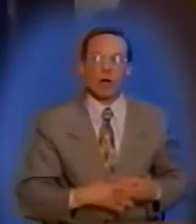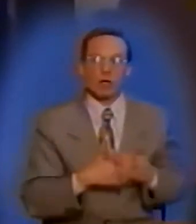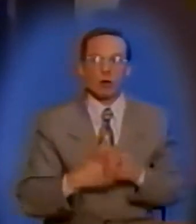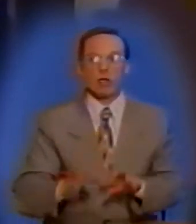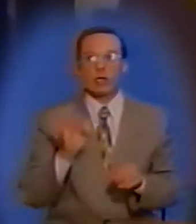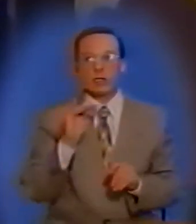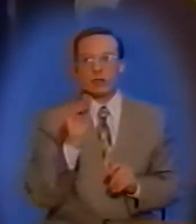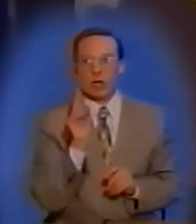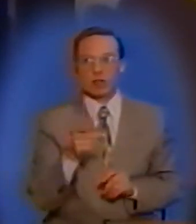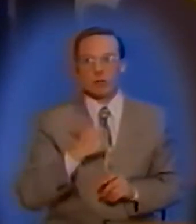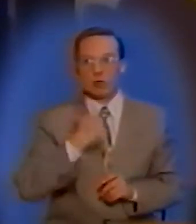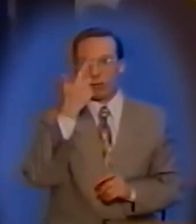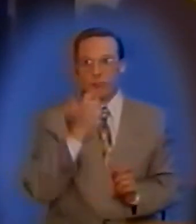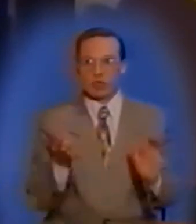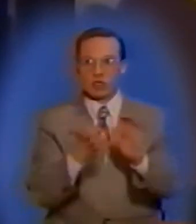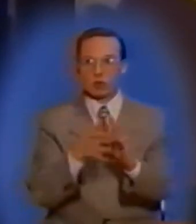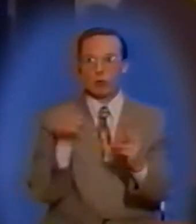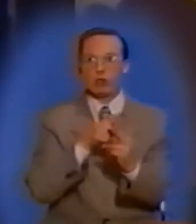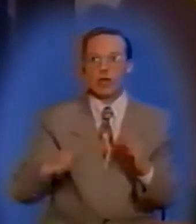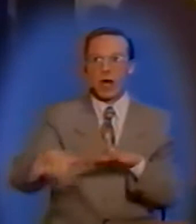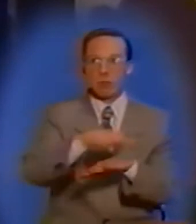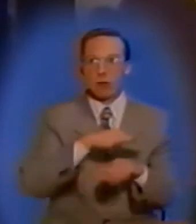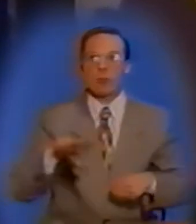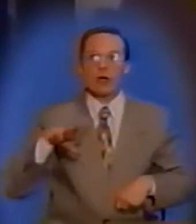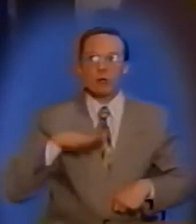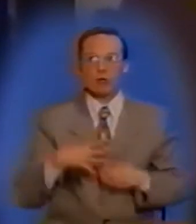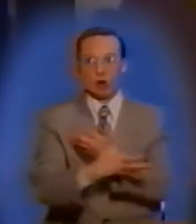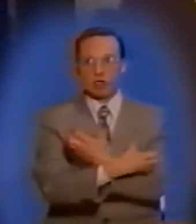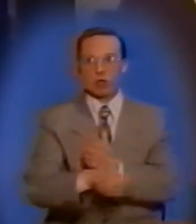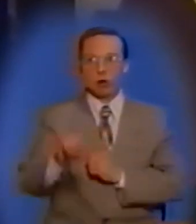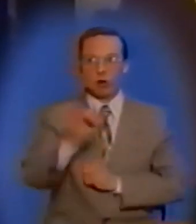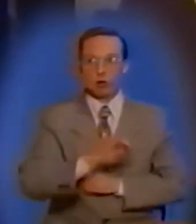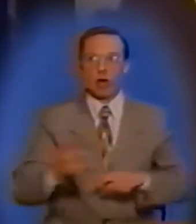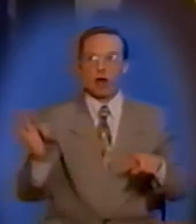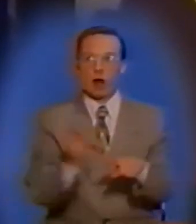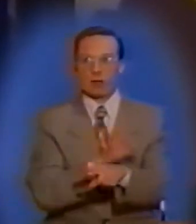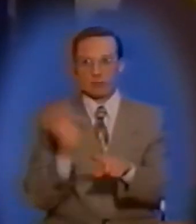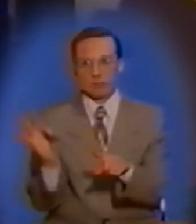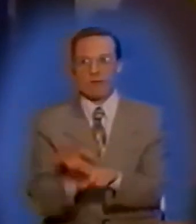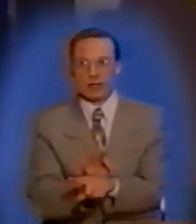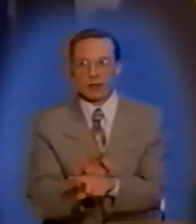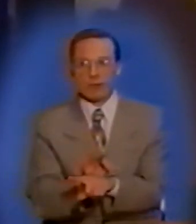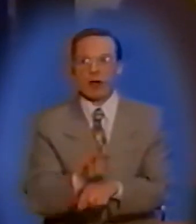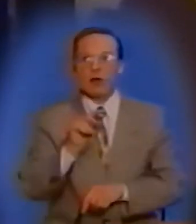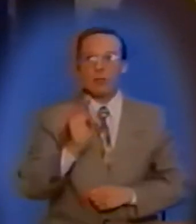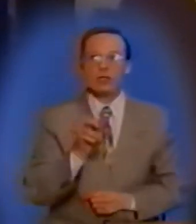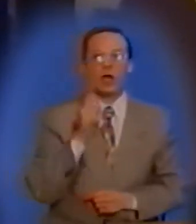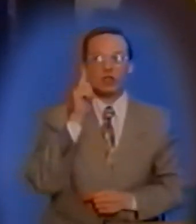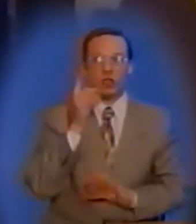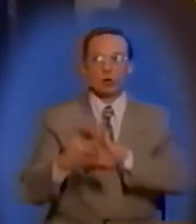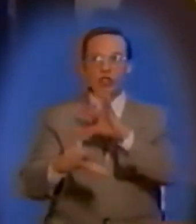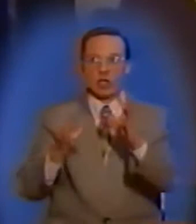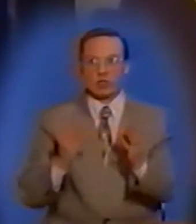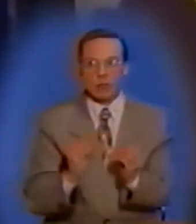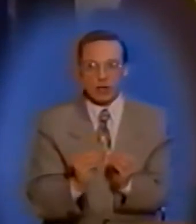mano pažįstamo tarpe, kad buvo gėjų, kurie apsiženėjo. Bet tas, aš žinau iš esmės,